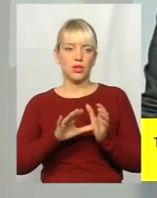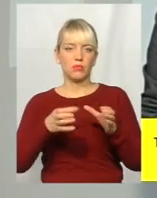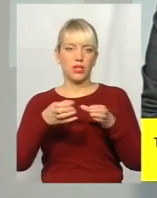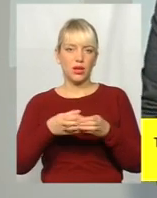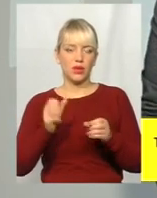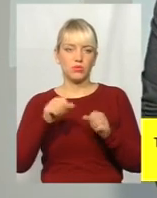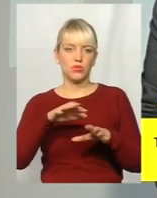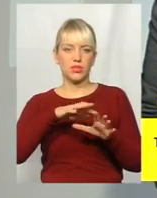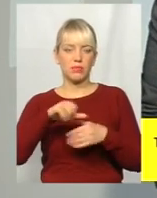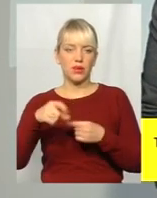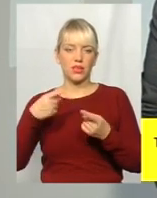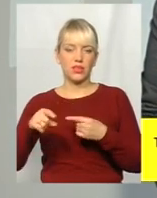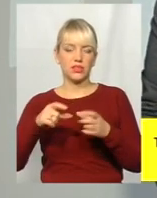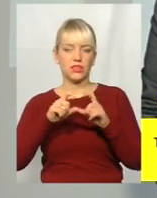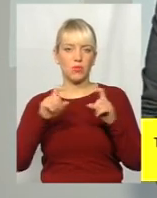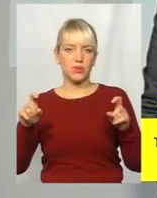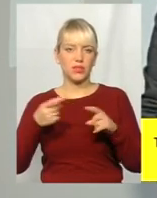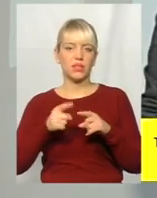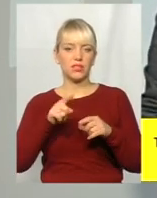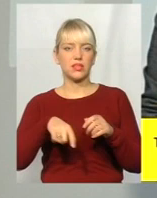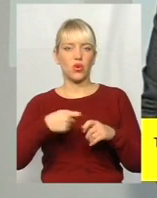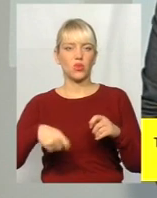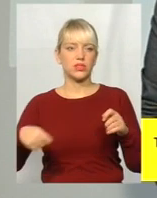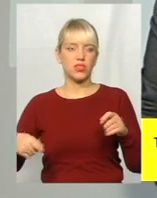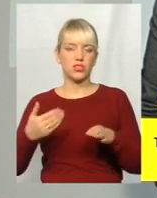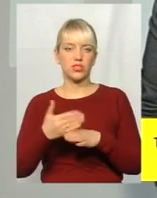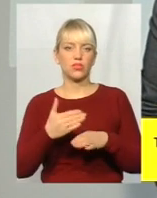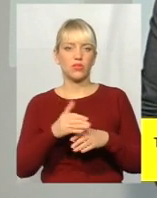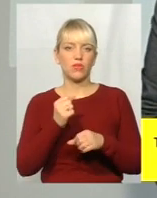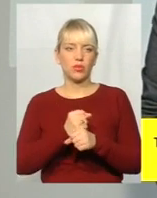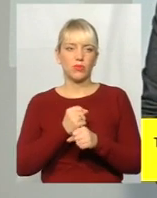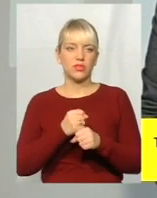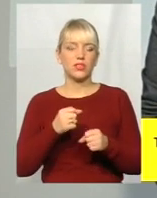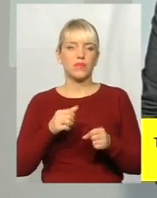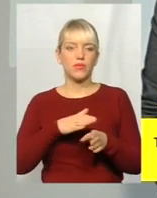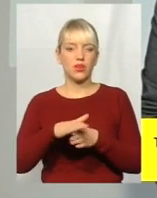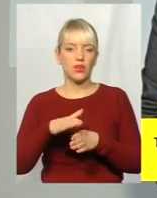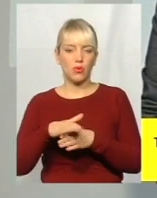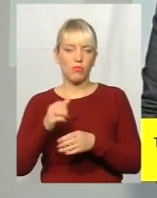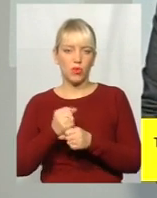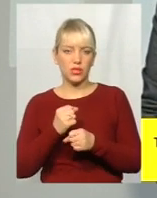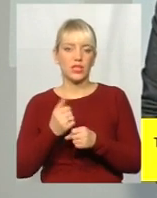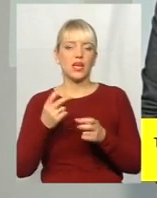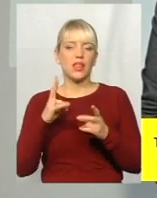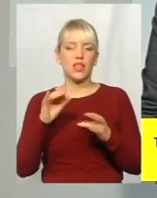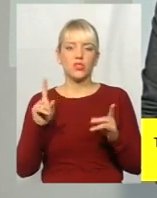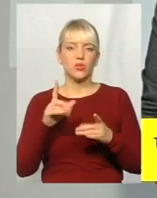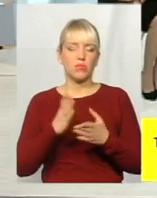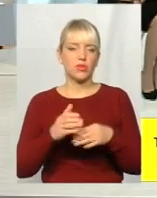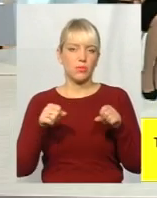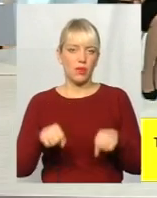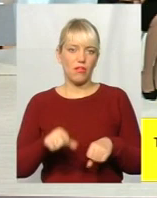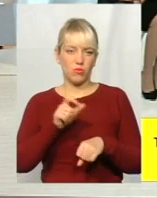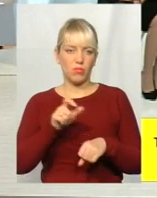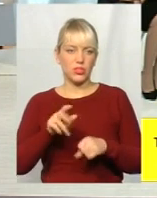інший об'єкт, тобто це розтягується і частково робляться роботи. Як бути з цим? На що мешканці мають право? І,